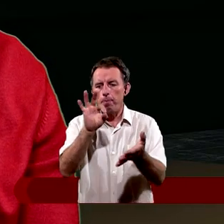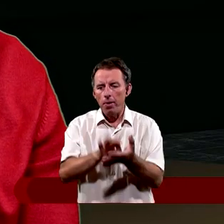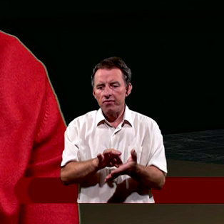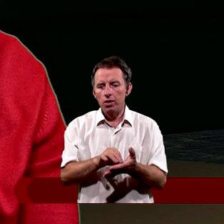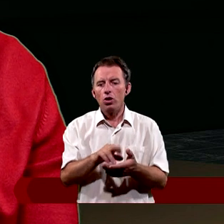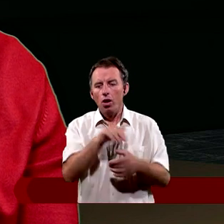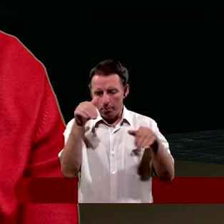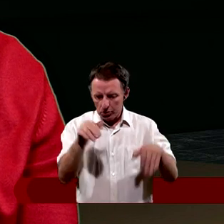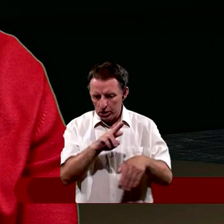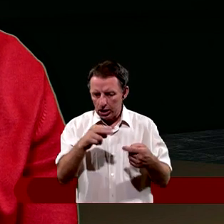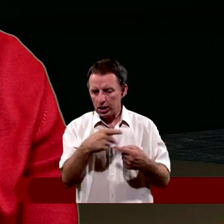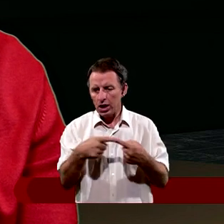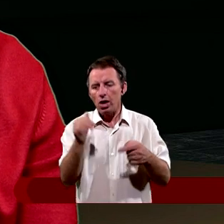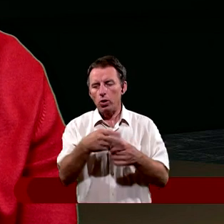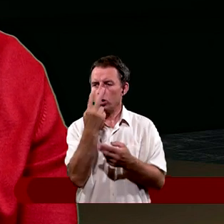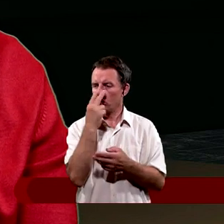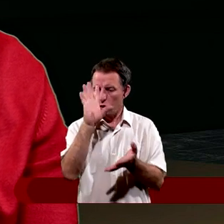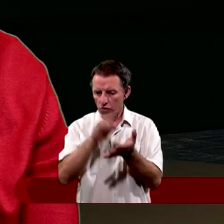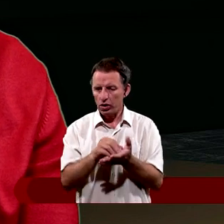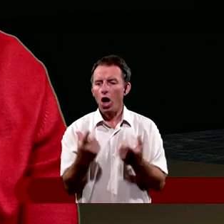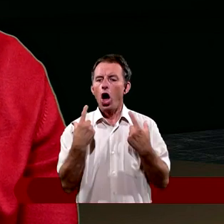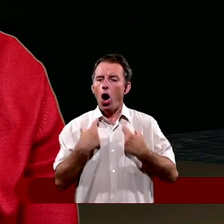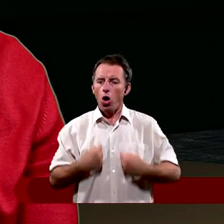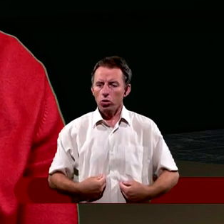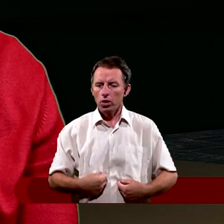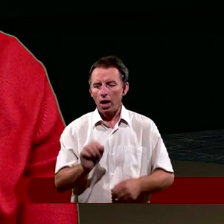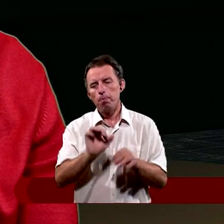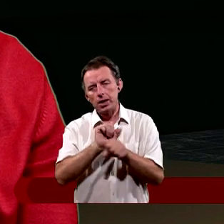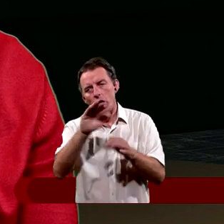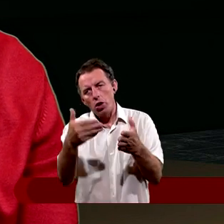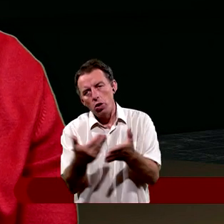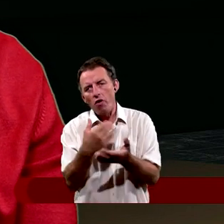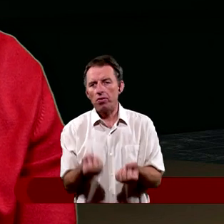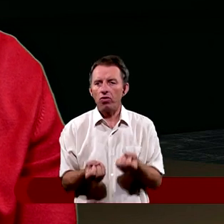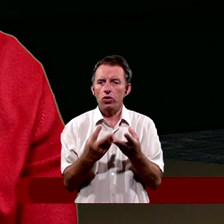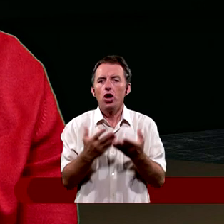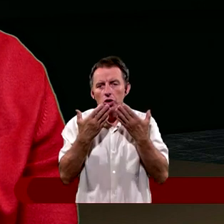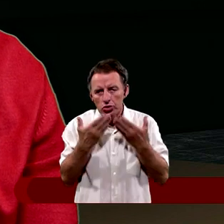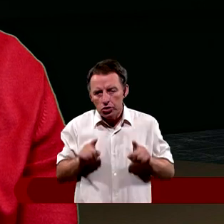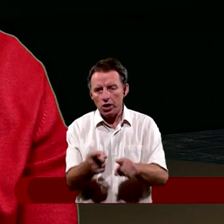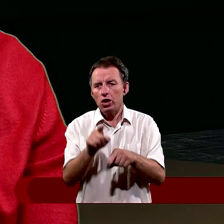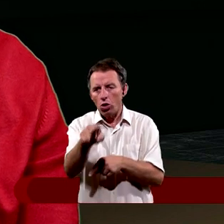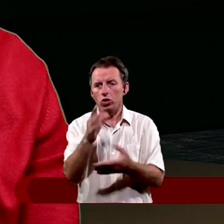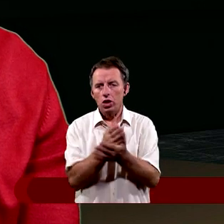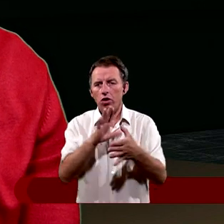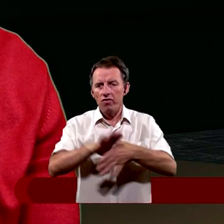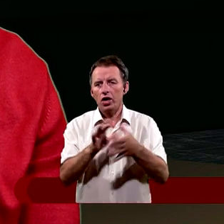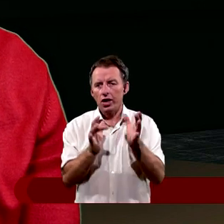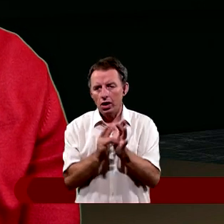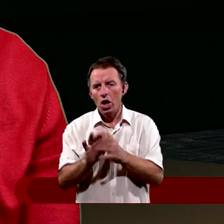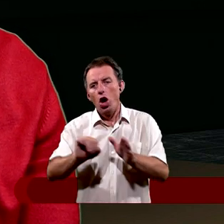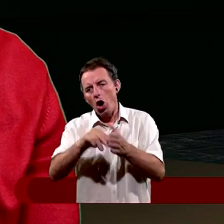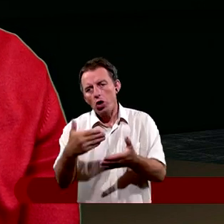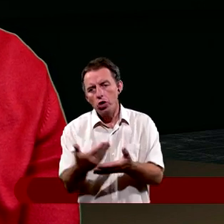sensie można doświadczać tej nowej rzeczywistości, można być tym nowym stworzeniem. I dzieje się to tylko w Chrystusie. I